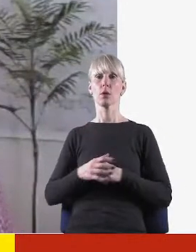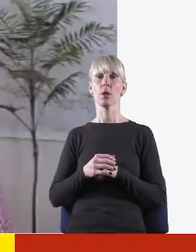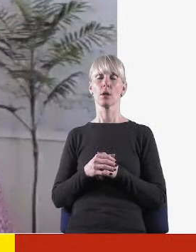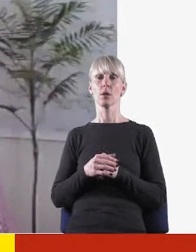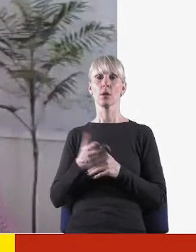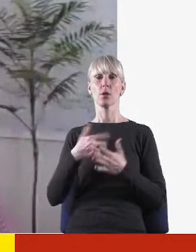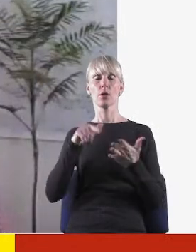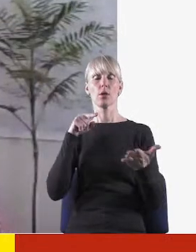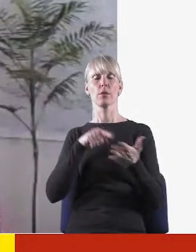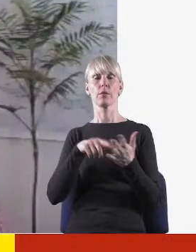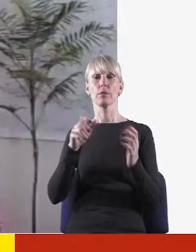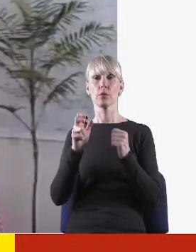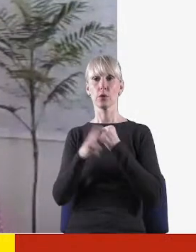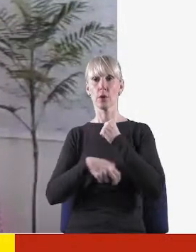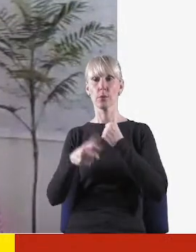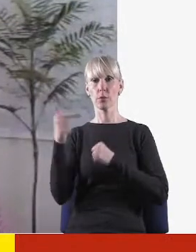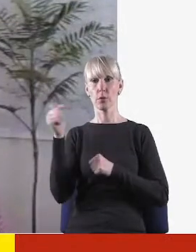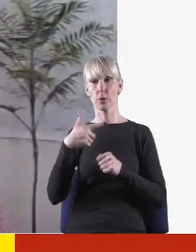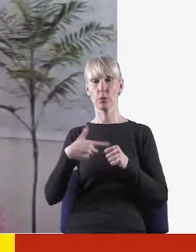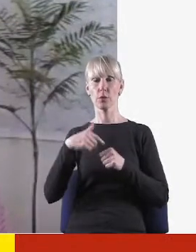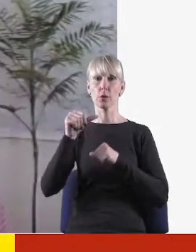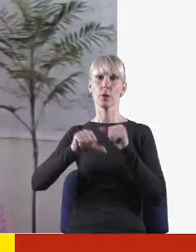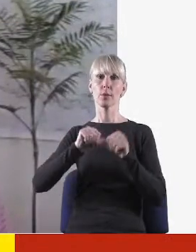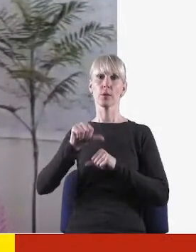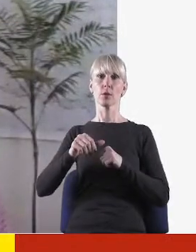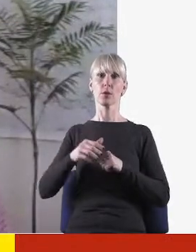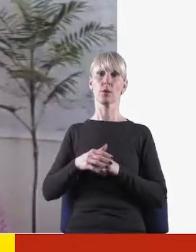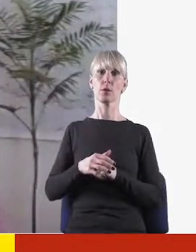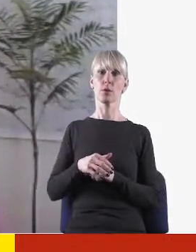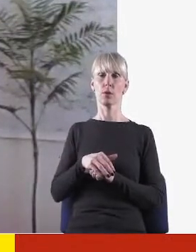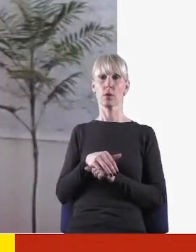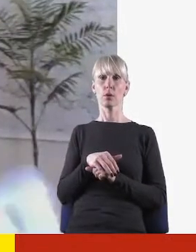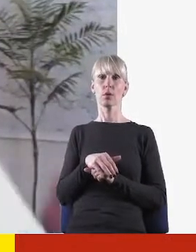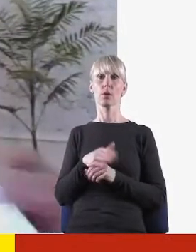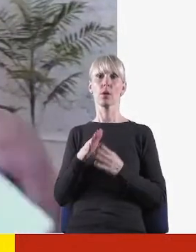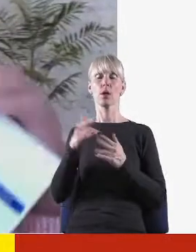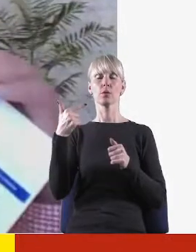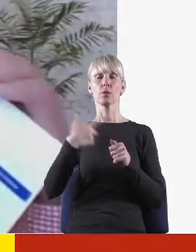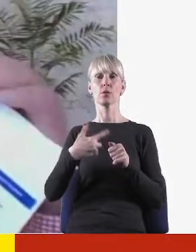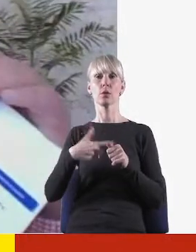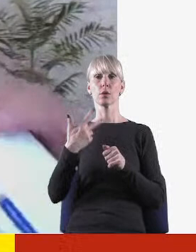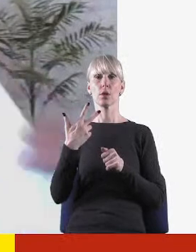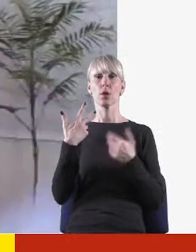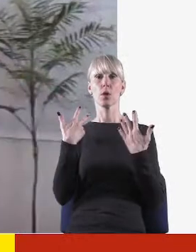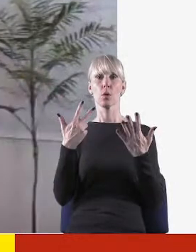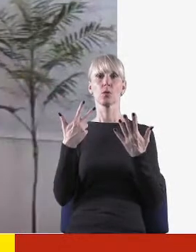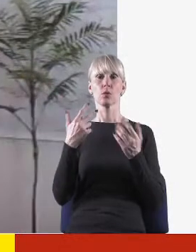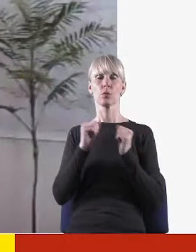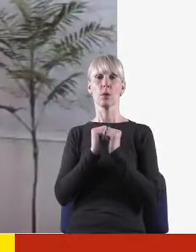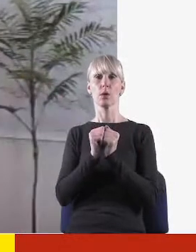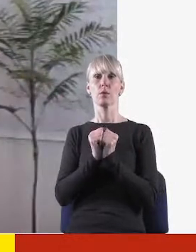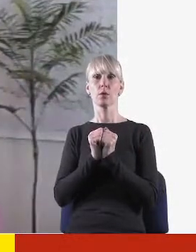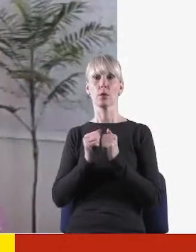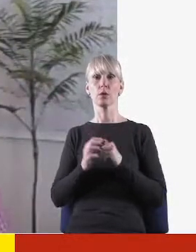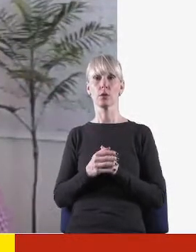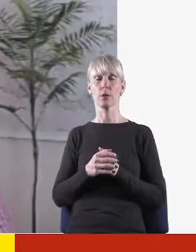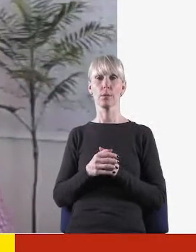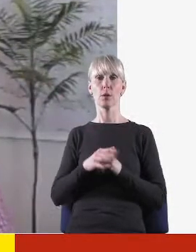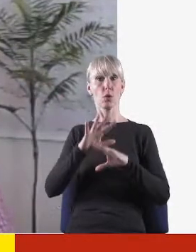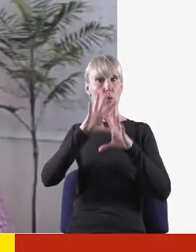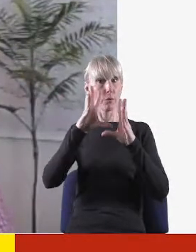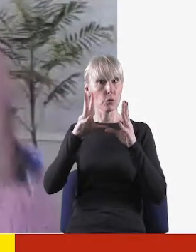sierpniu 2021 roku z 28 września. Tutaj mam taki, gdzie wszystkie dane są